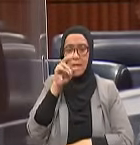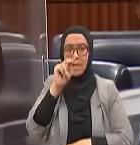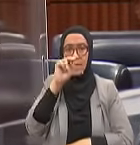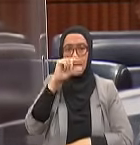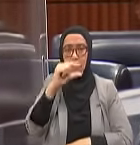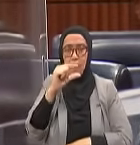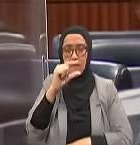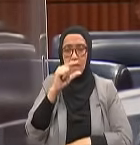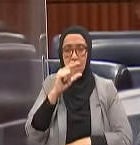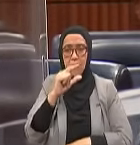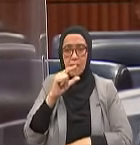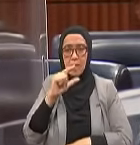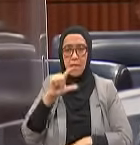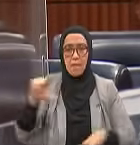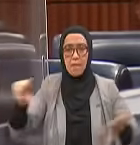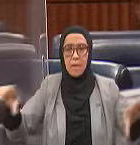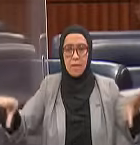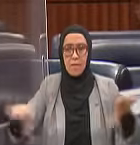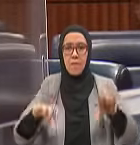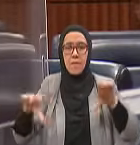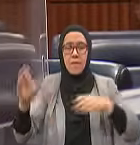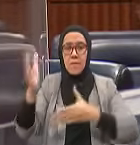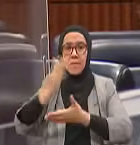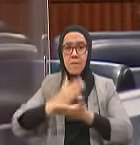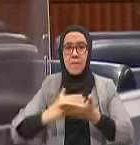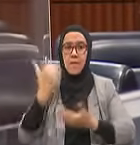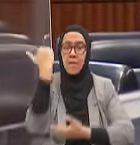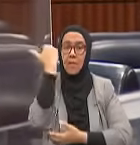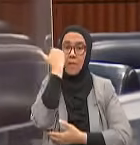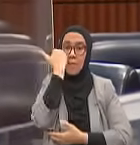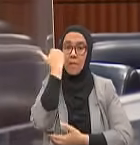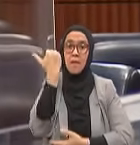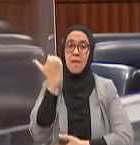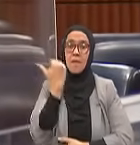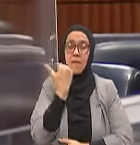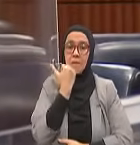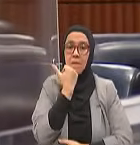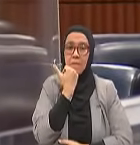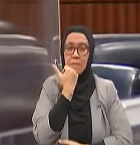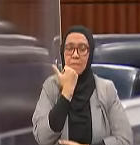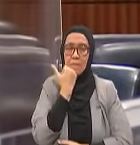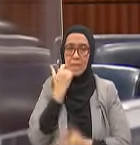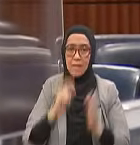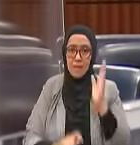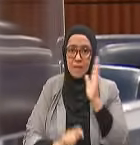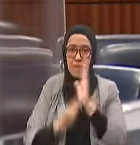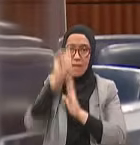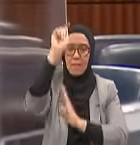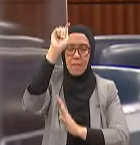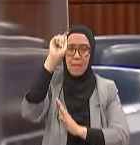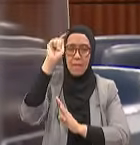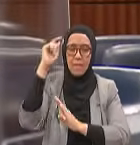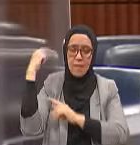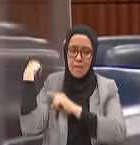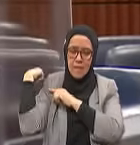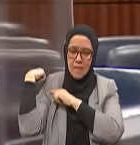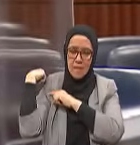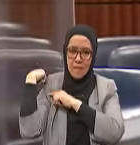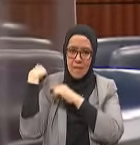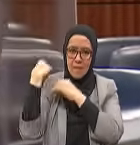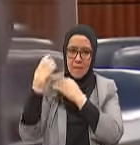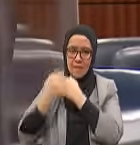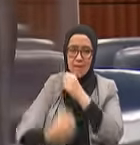dilaksanakan oleh pihak mahkamah tinggi melayani sejak 2018